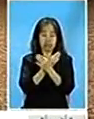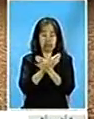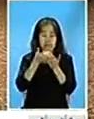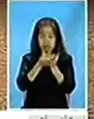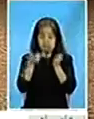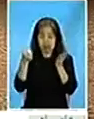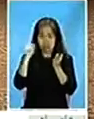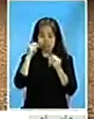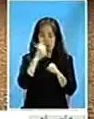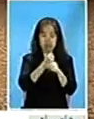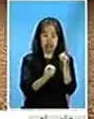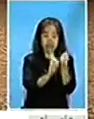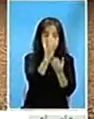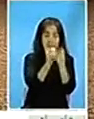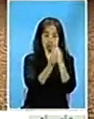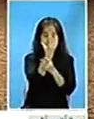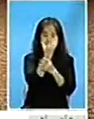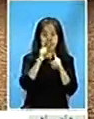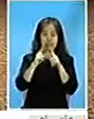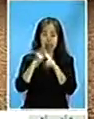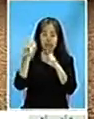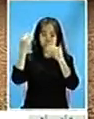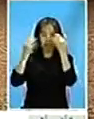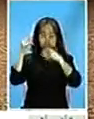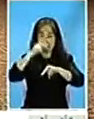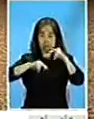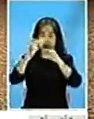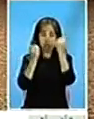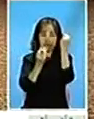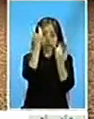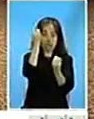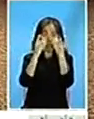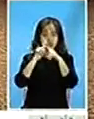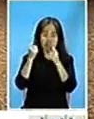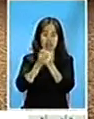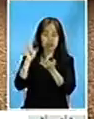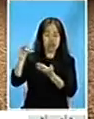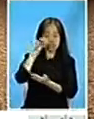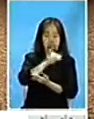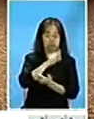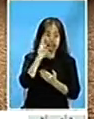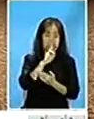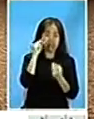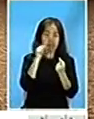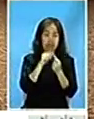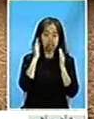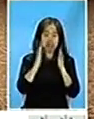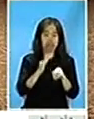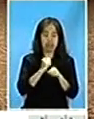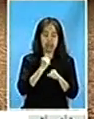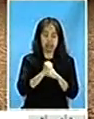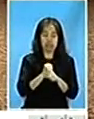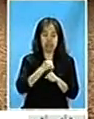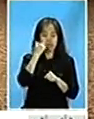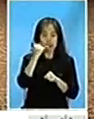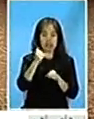บที่ไปปลูกป่าหรือว่าไปทำกิจกรรมเพื่อดูแลพื้นที่ป่าเนี่ยค่ะเอามาใช้ในการที่นำเจ้าหน้าที่อุทยานมา